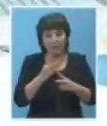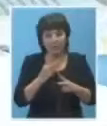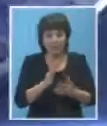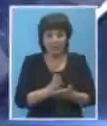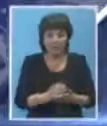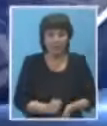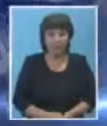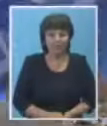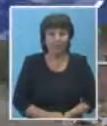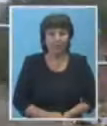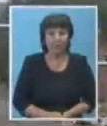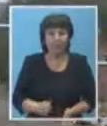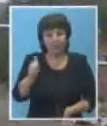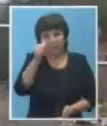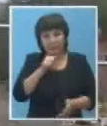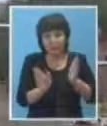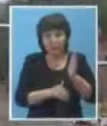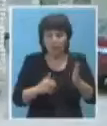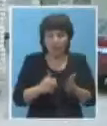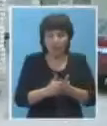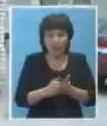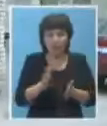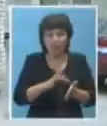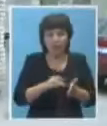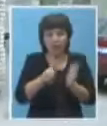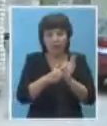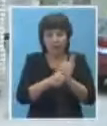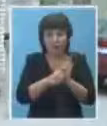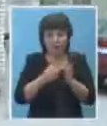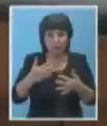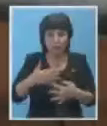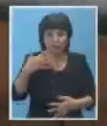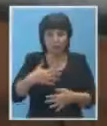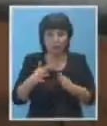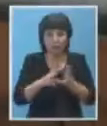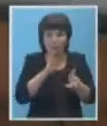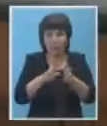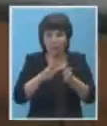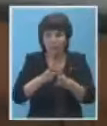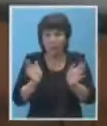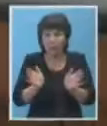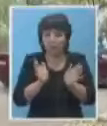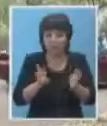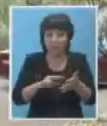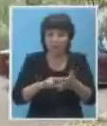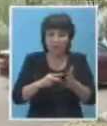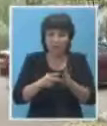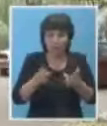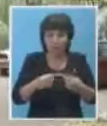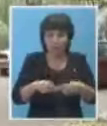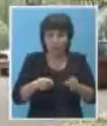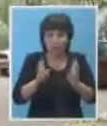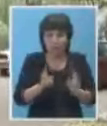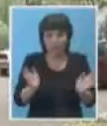ілікті. Жыл соңына дейін қаладағы 600-ден астам көпқабатты үйдің кіреберісі бейнебақылау жүйесімен қамтылады. Басты мақсат қоғамдық